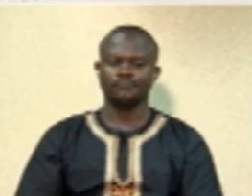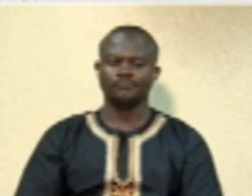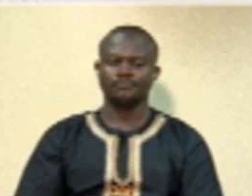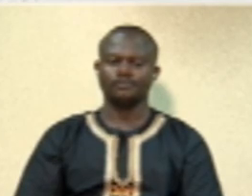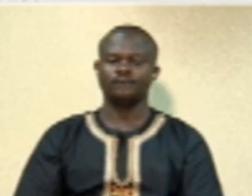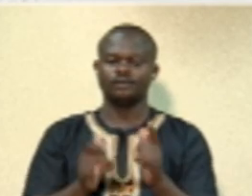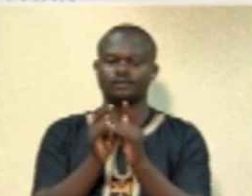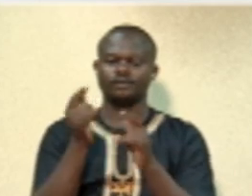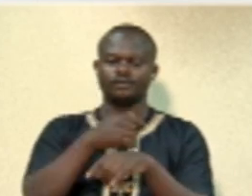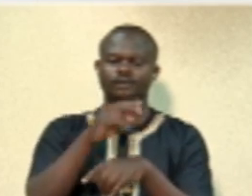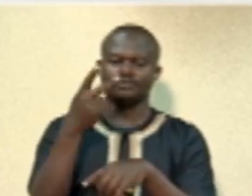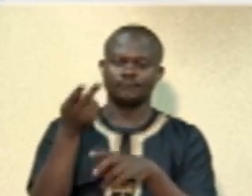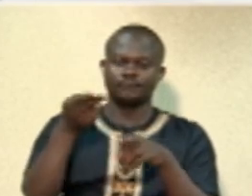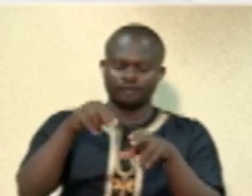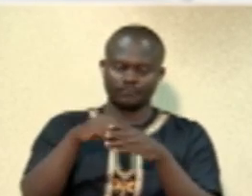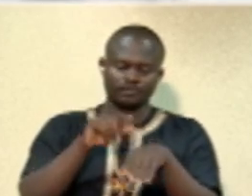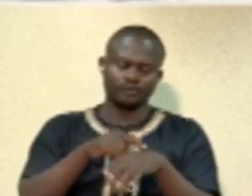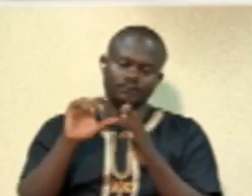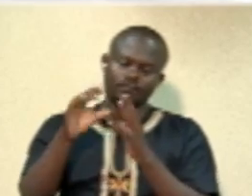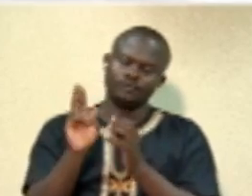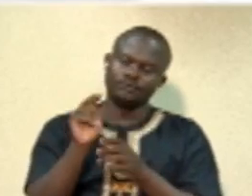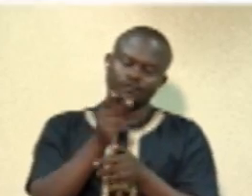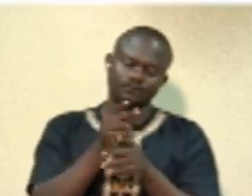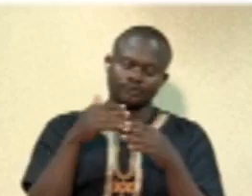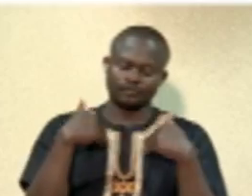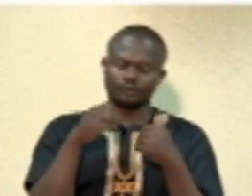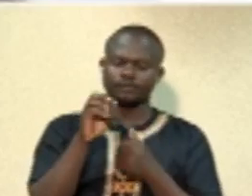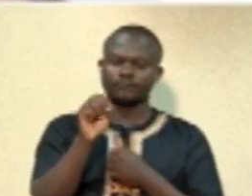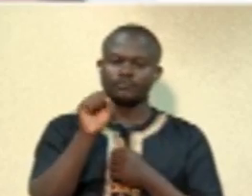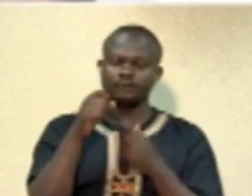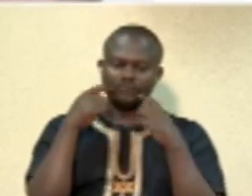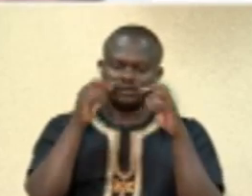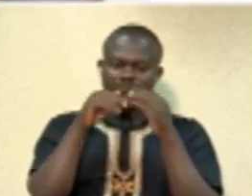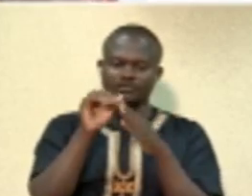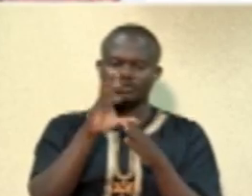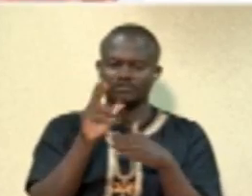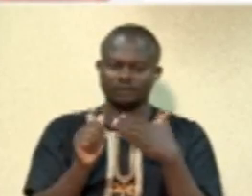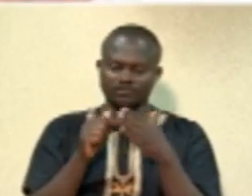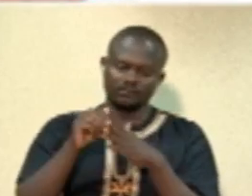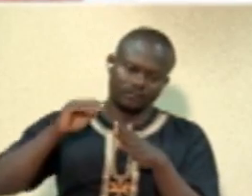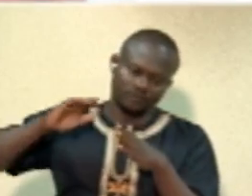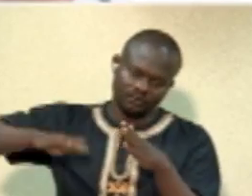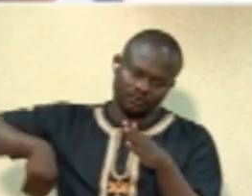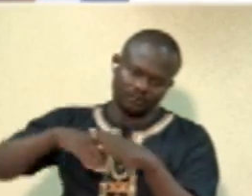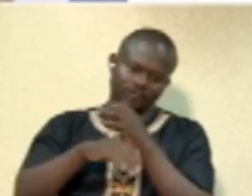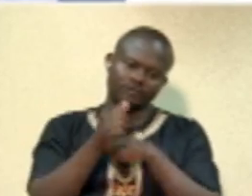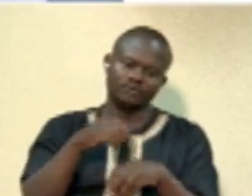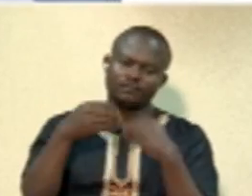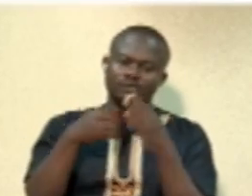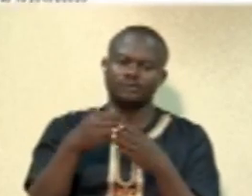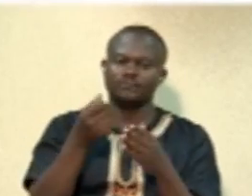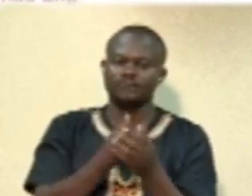Iyi nama y'iminsi ibiri ibaye mu gishami ry'umuryango w'abibumbye ryita ku buzima OMS rivuga ko Afurika ikomeje gusigara inyuma mu bikorwa byo gutanga inkingo